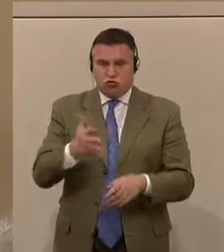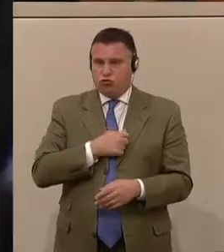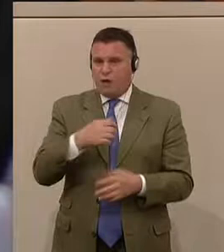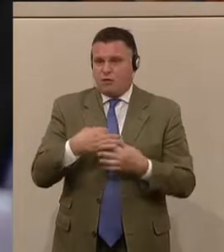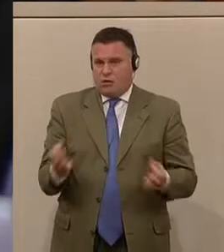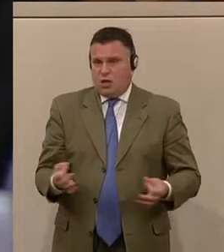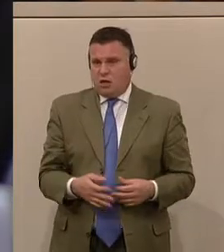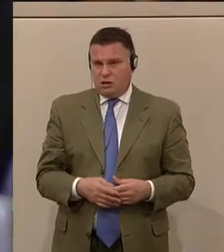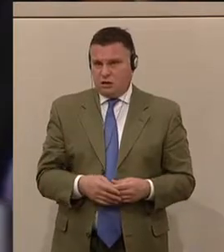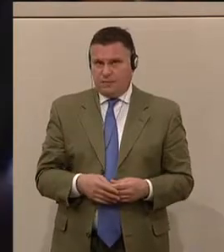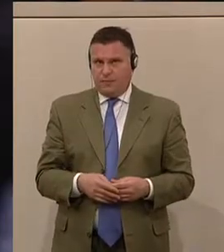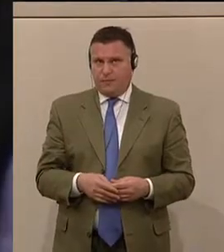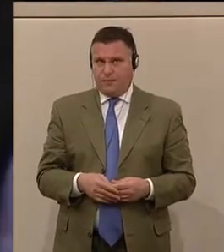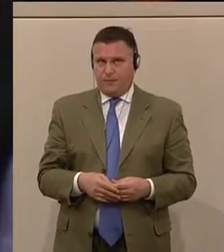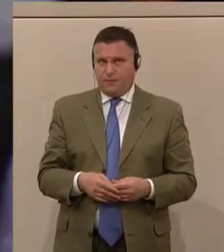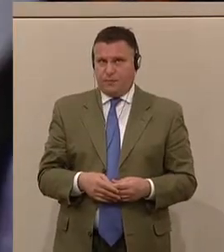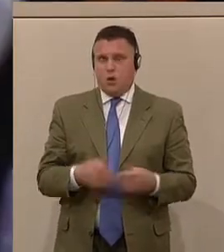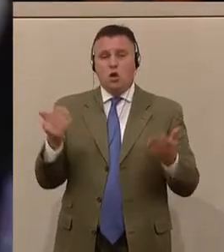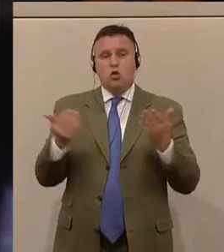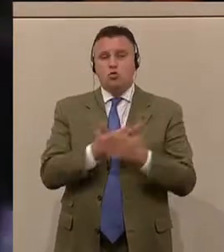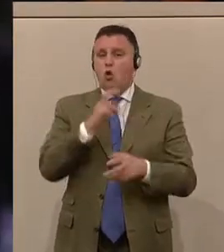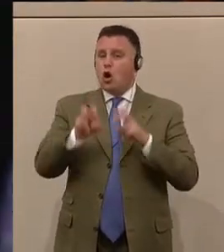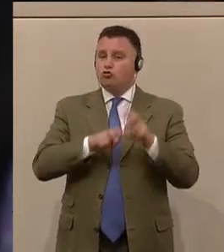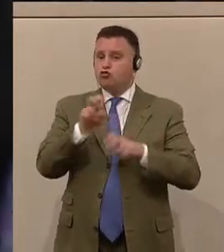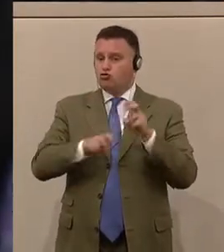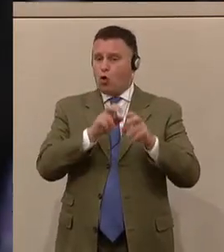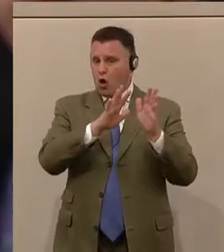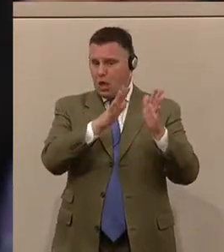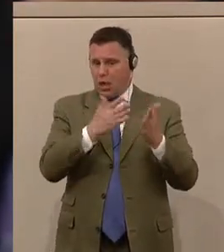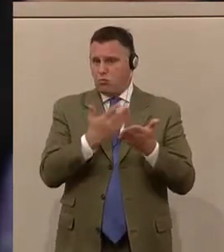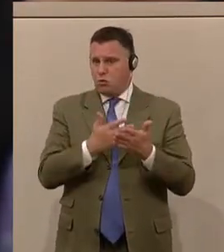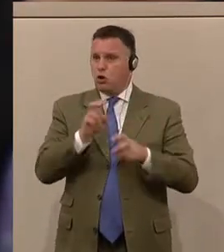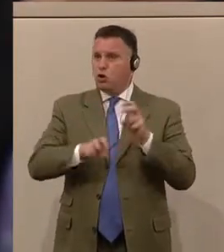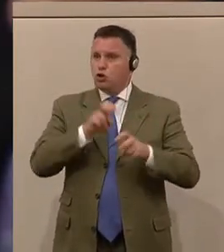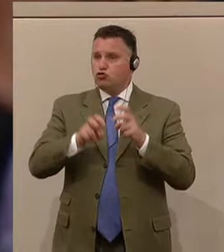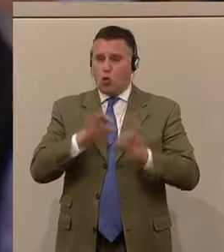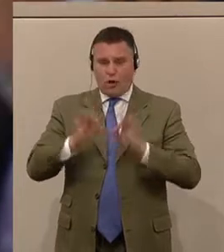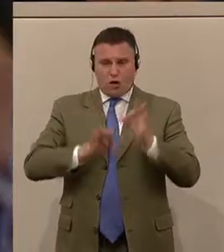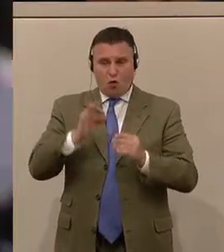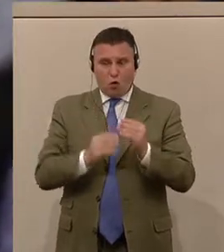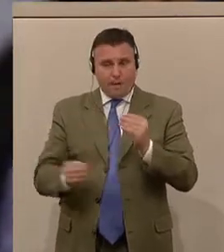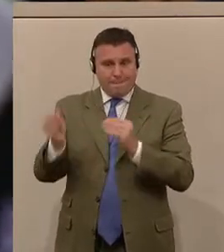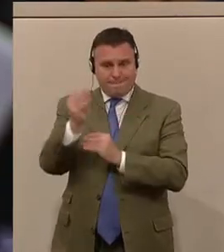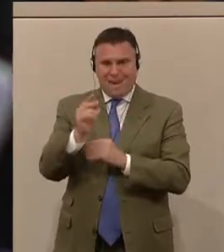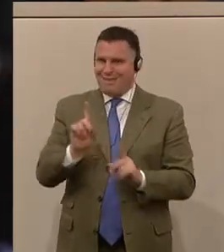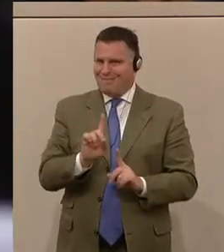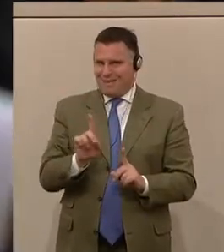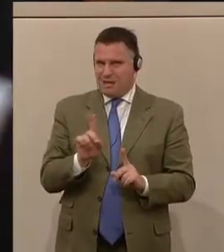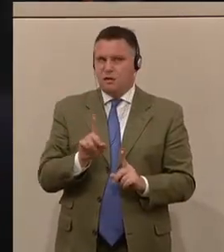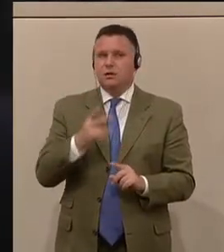geht es darum, nicht neue Steuern einzuführen und die Steuerquote anzuheben. Nein, es geht